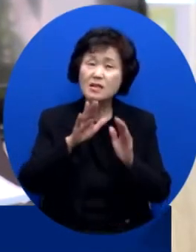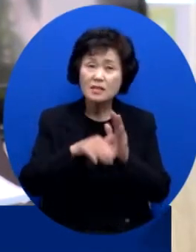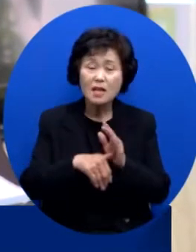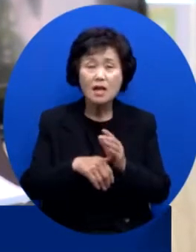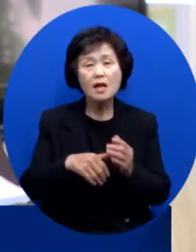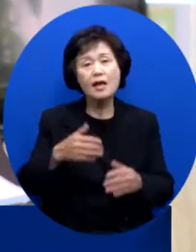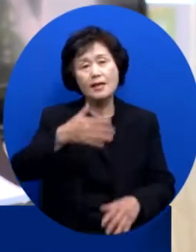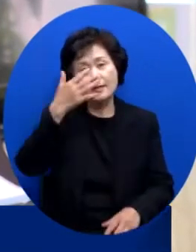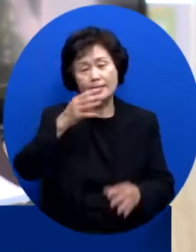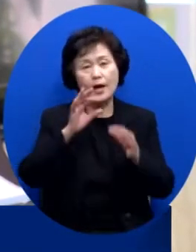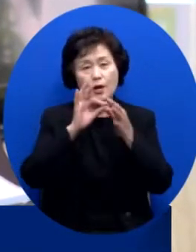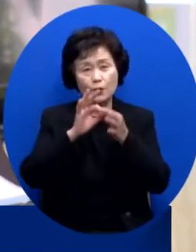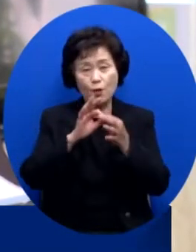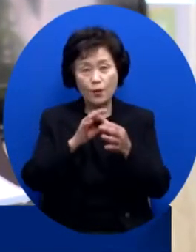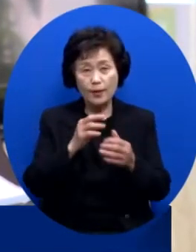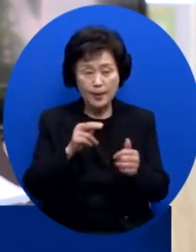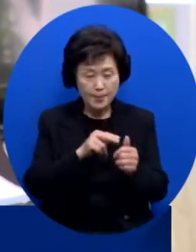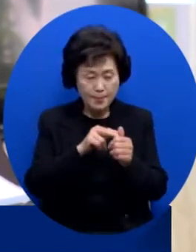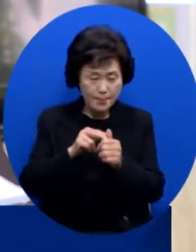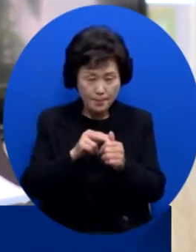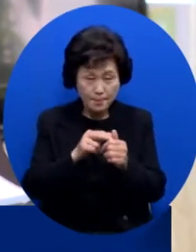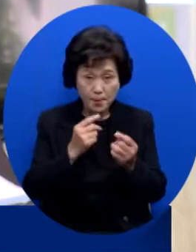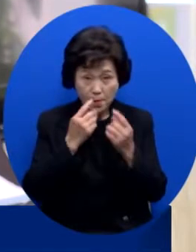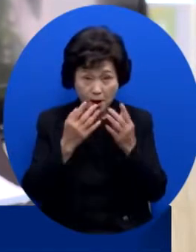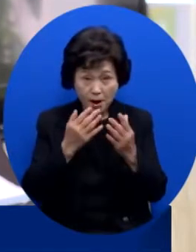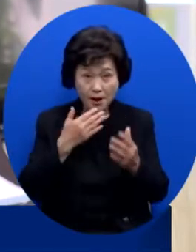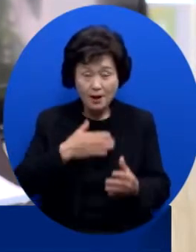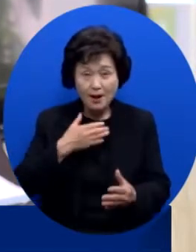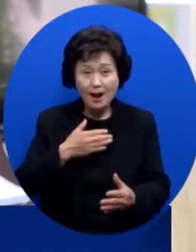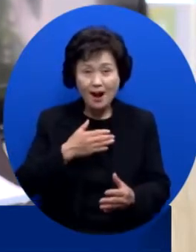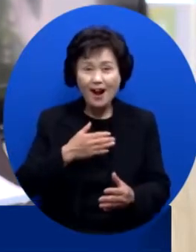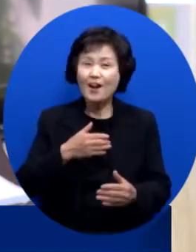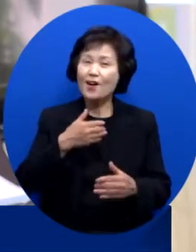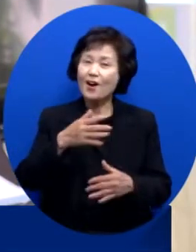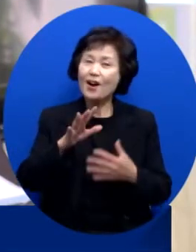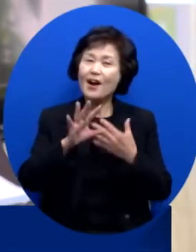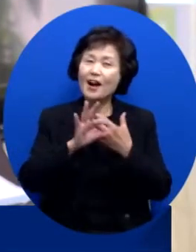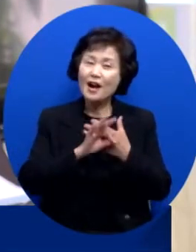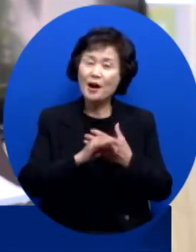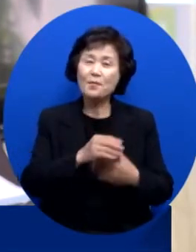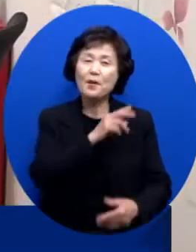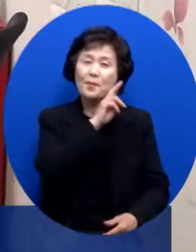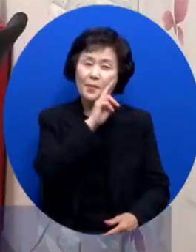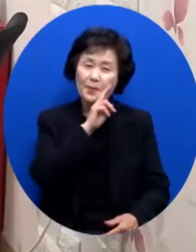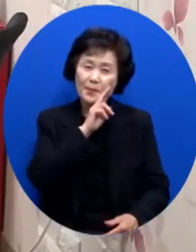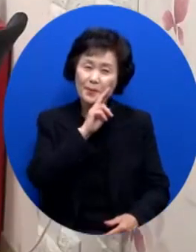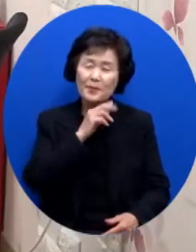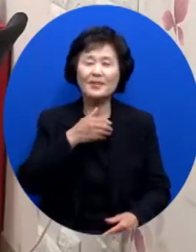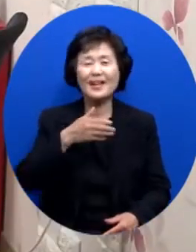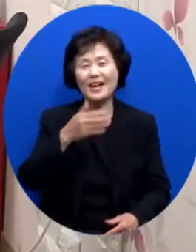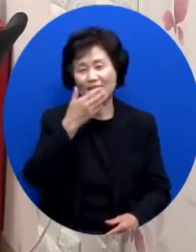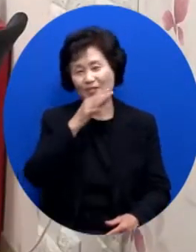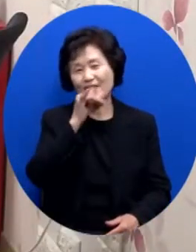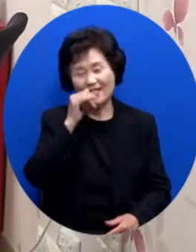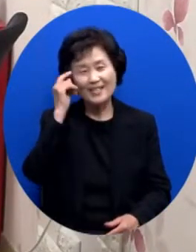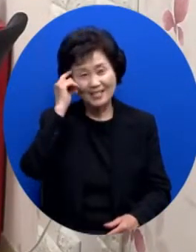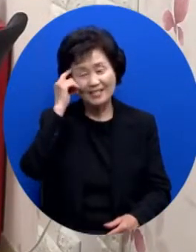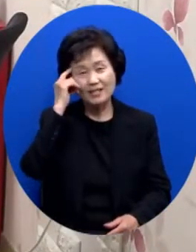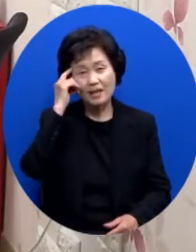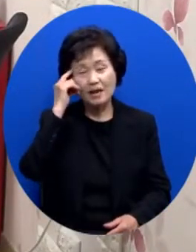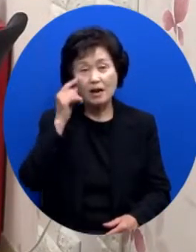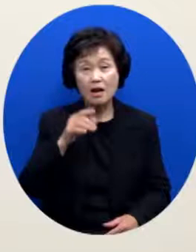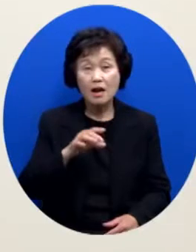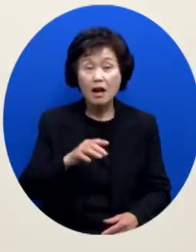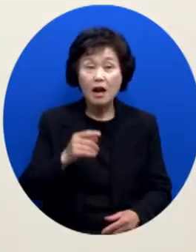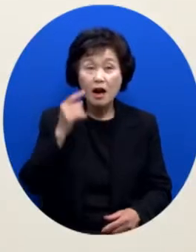통해서 정보를 정확하게 전달해주면 그 영상을 통해서 좀 더 편하게 갈 수 있겠구나. 기획 단계부터 사전